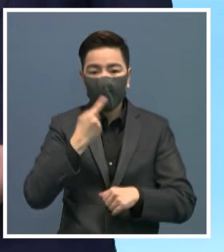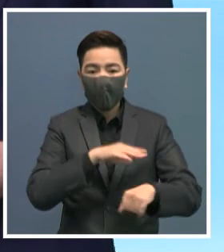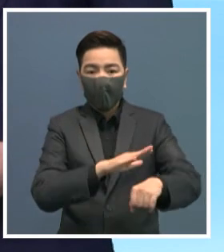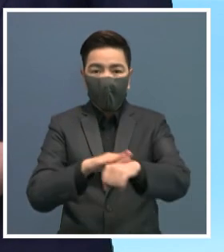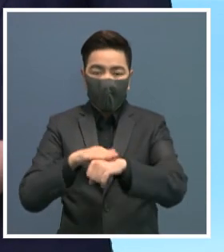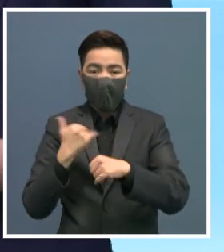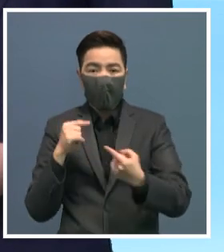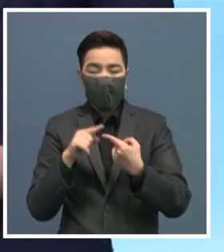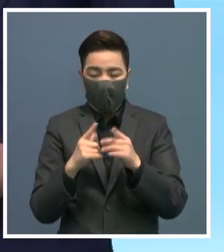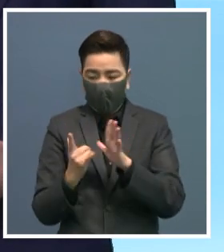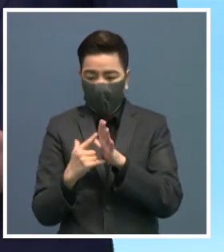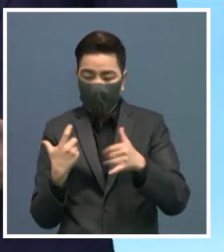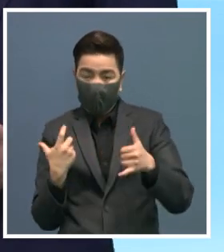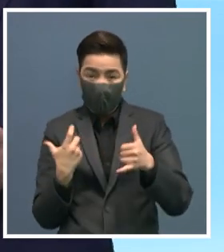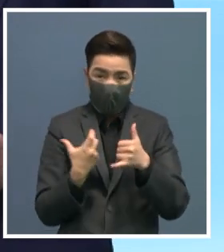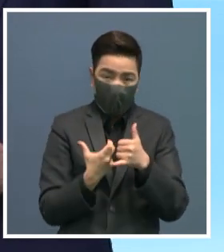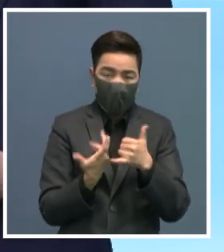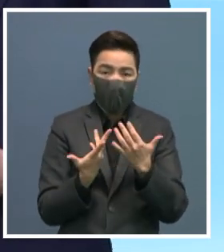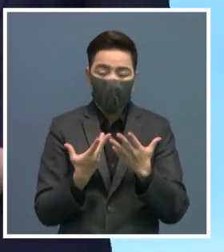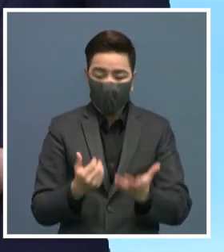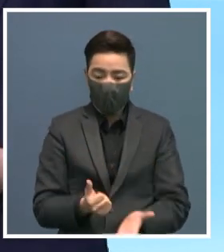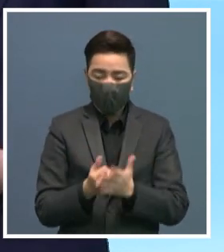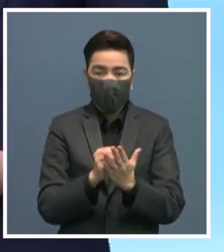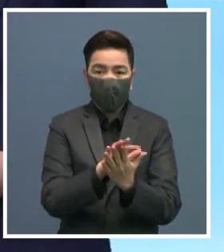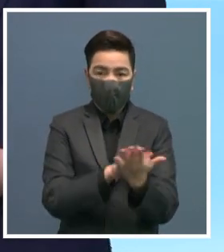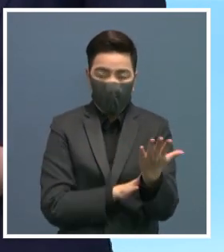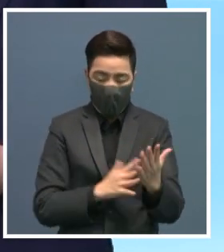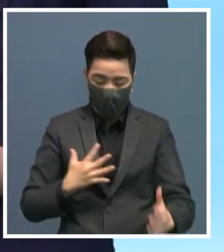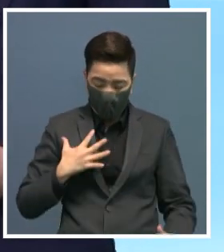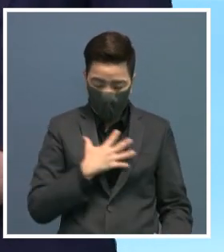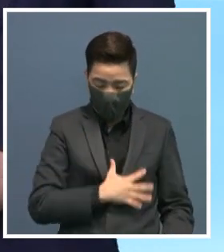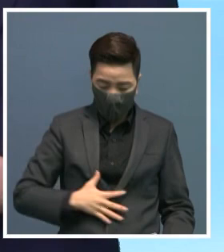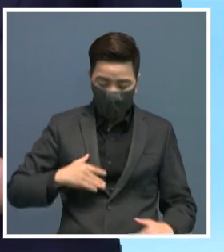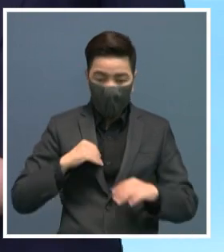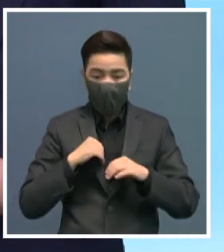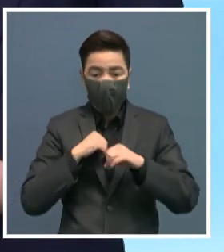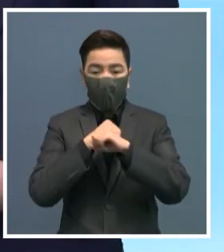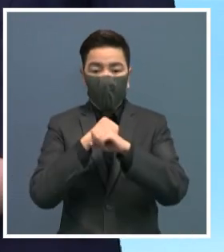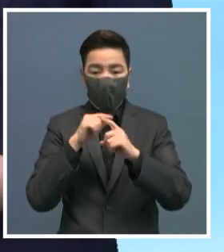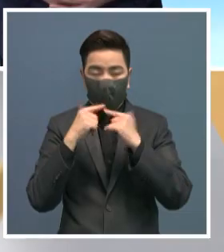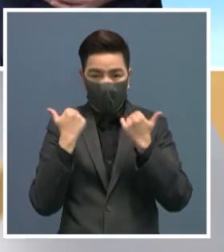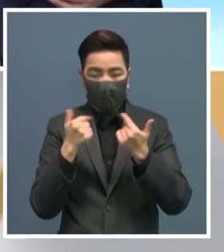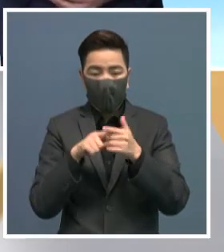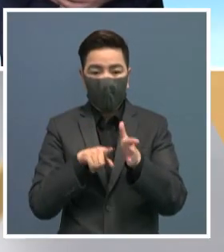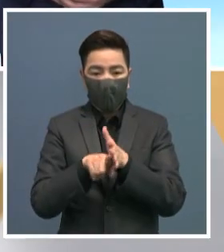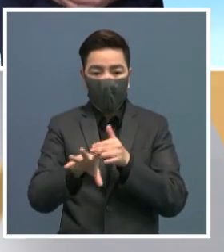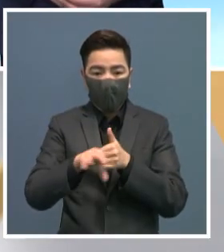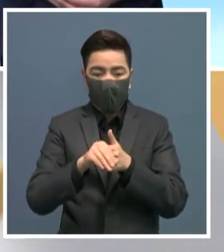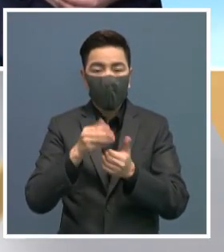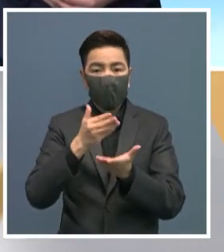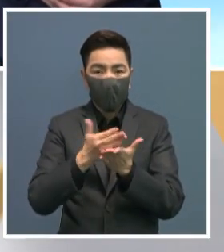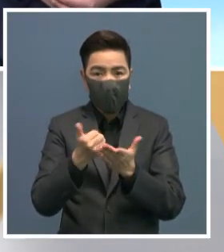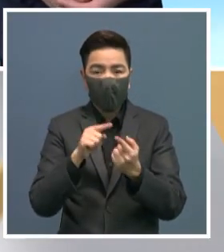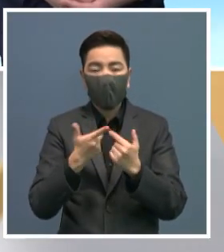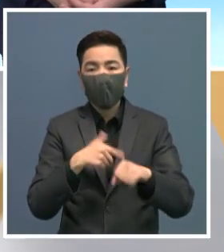ย้ำนะคะว่าสำหรับการฉีดวัคซีนสามารถช่วยชาติได้ดูแลสุขภาพของคุณได้โดยเช่นกันฉีดวัคซีนหยุดเชื้อเพื่อชาติ